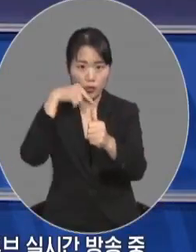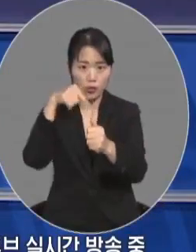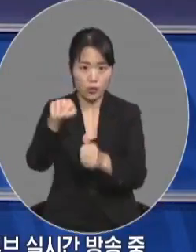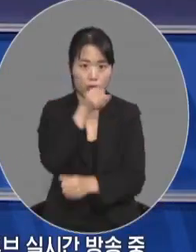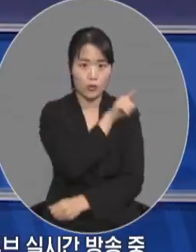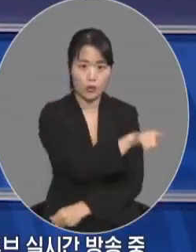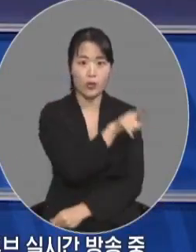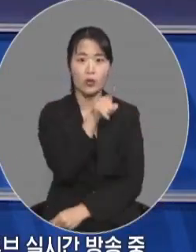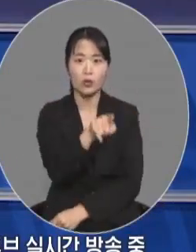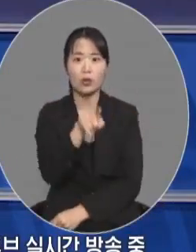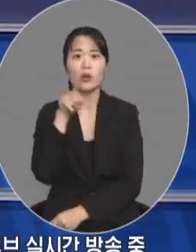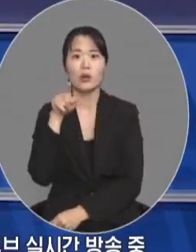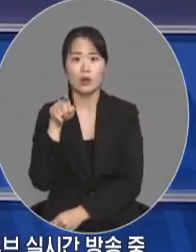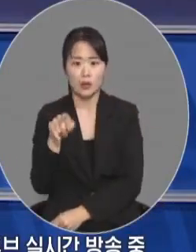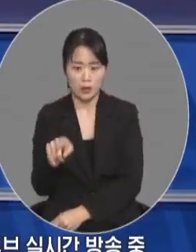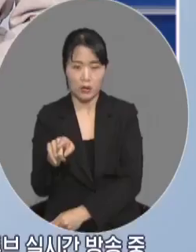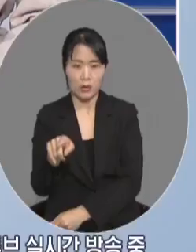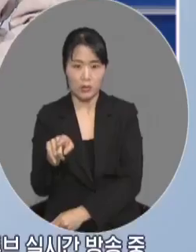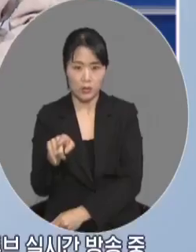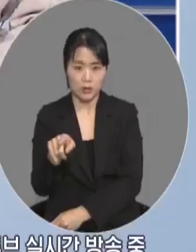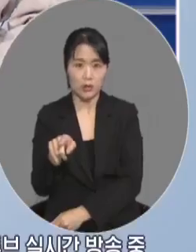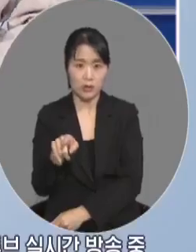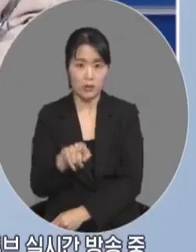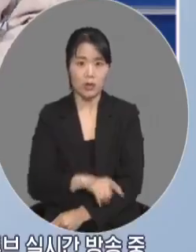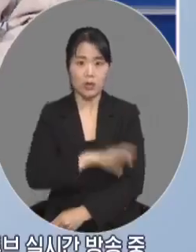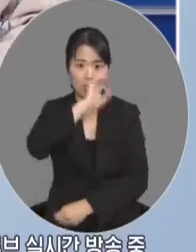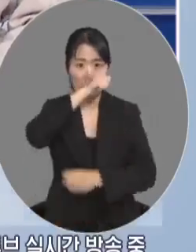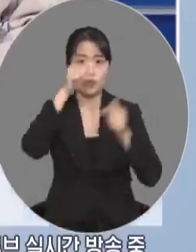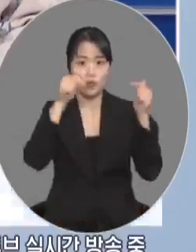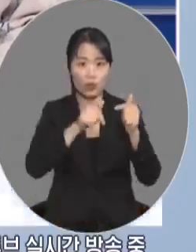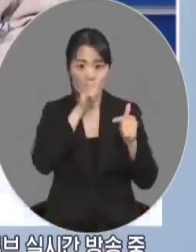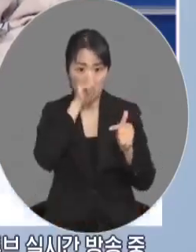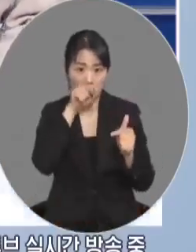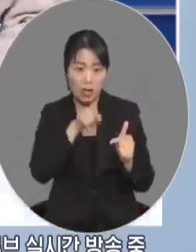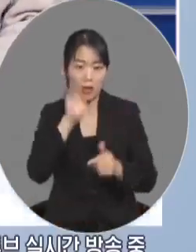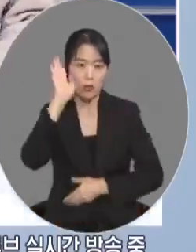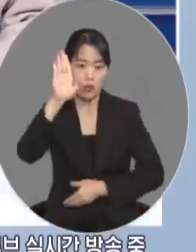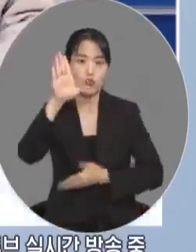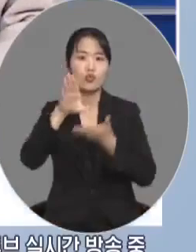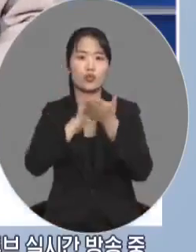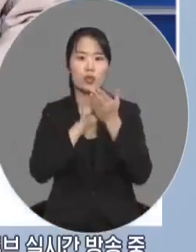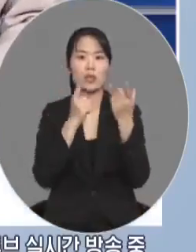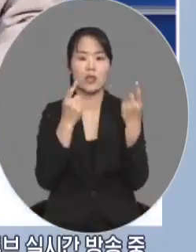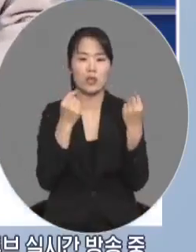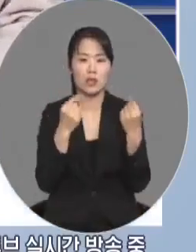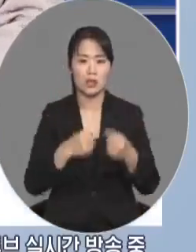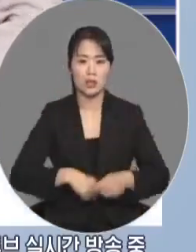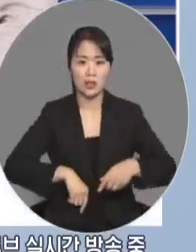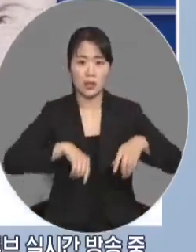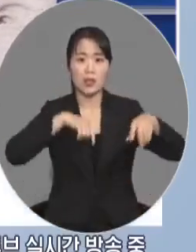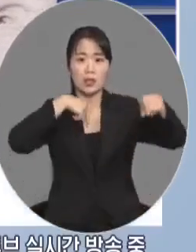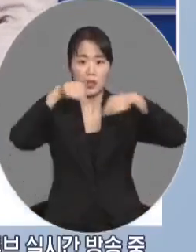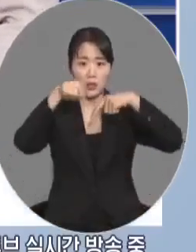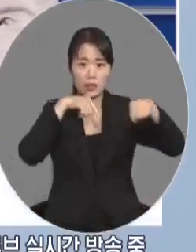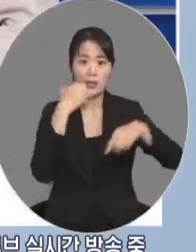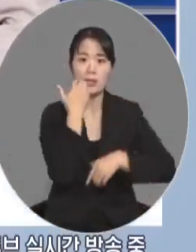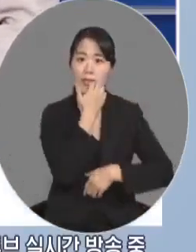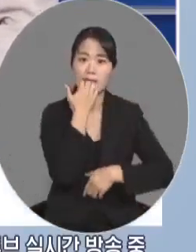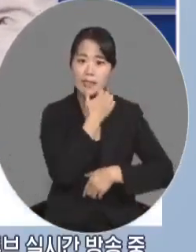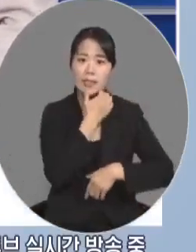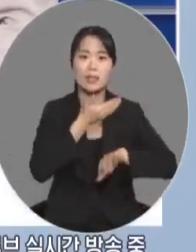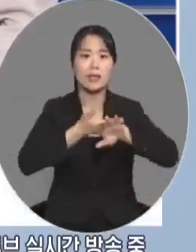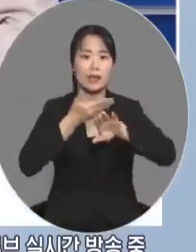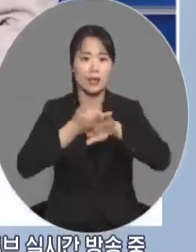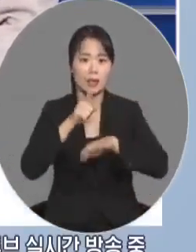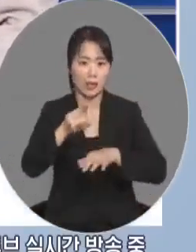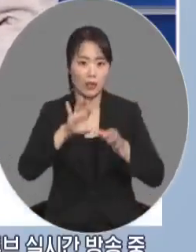정책을 계승하겠다는 천창수 신임 교육감 앞에 놓인 숙제라고 할 수 있겠습니다. 앞으로 정치적 색채가 다른 울산시와 울산시